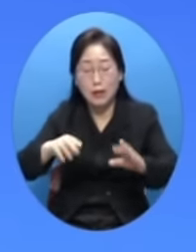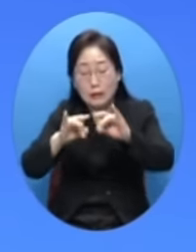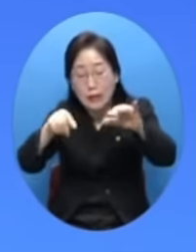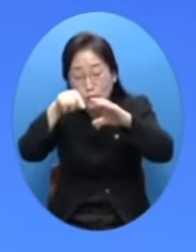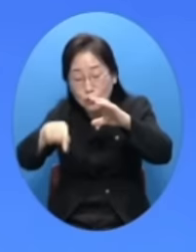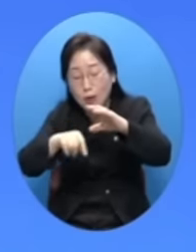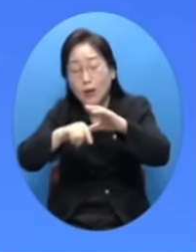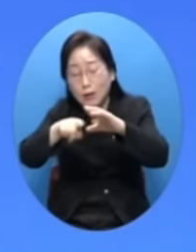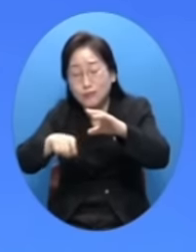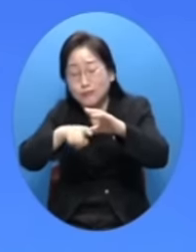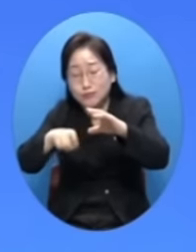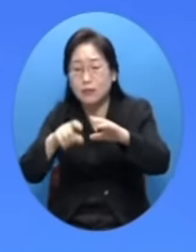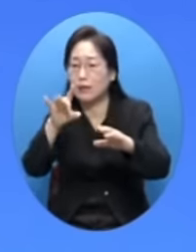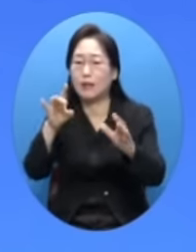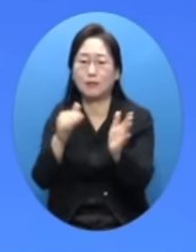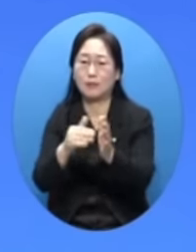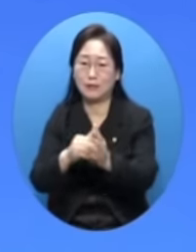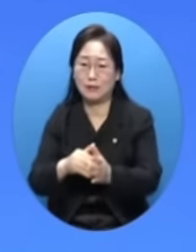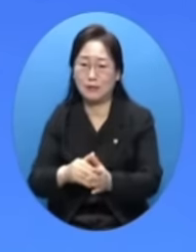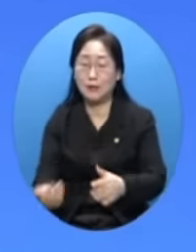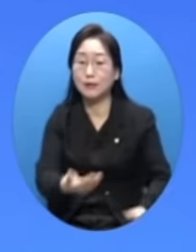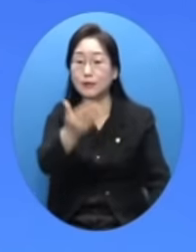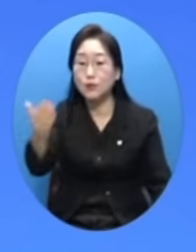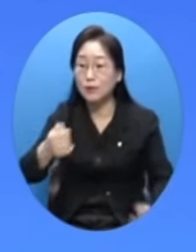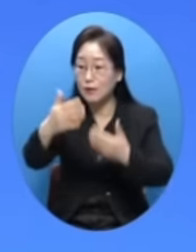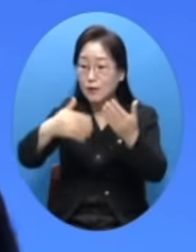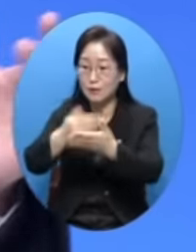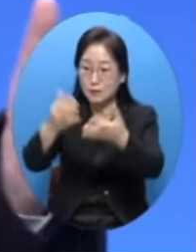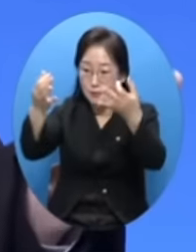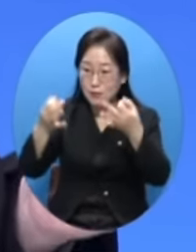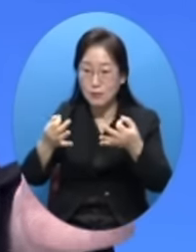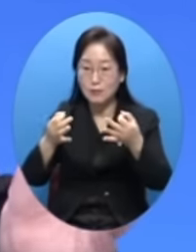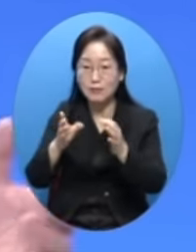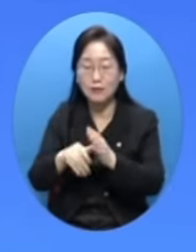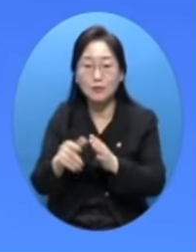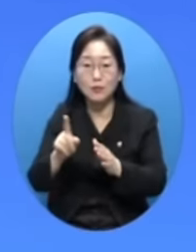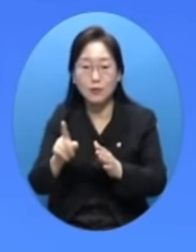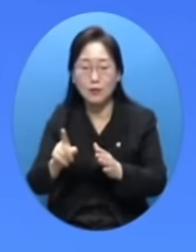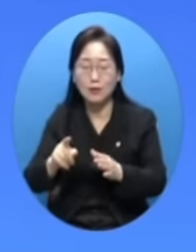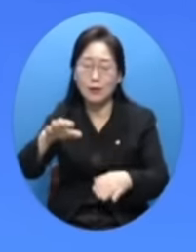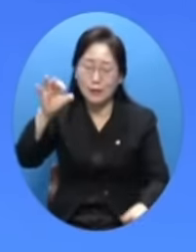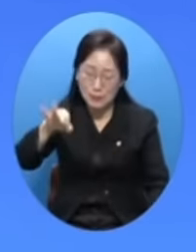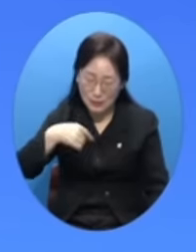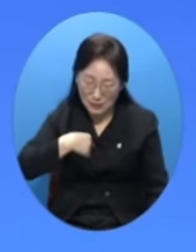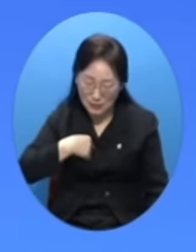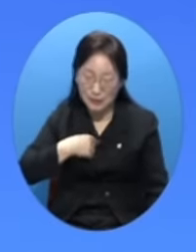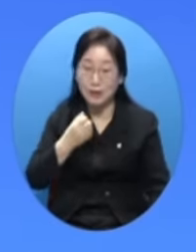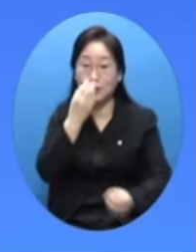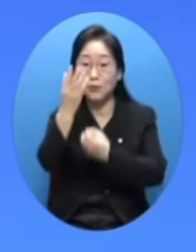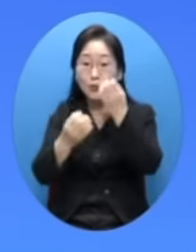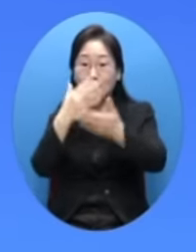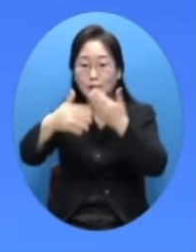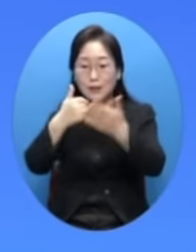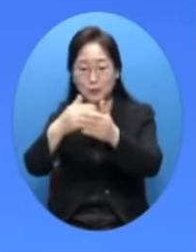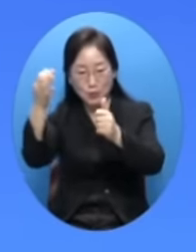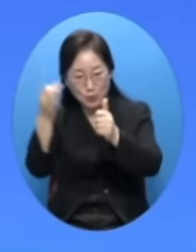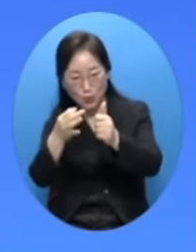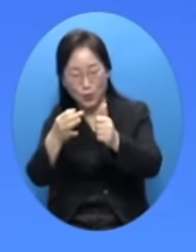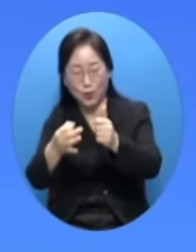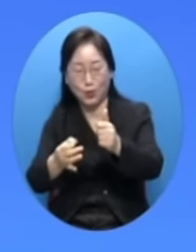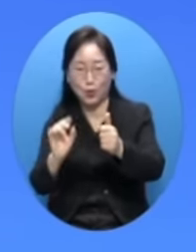뿐인 것입니다 여러분 우리가 하나님 앞에서 아무것도 아니면 고백할 때 하나님이 우리를 높여